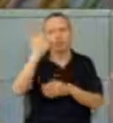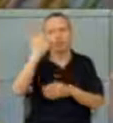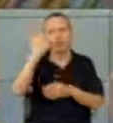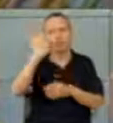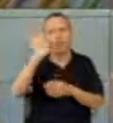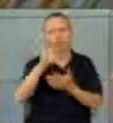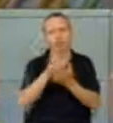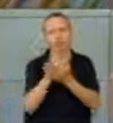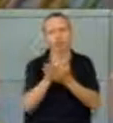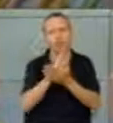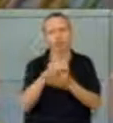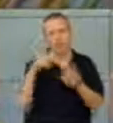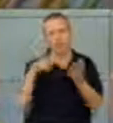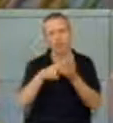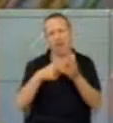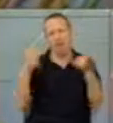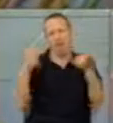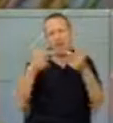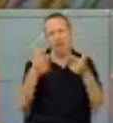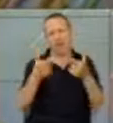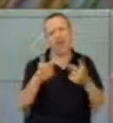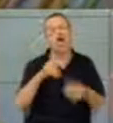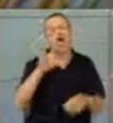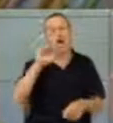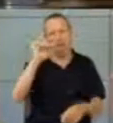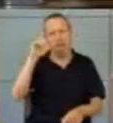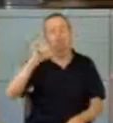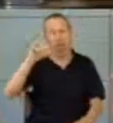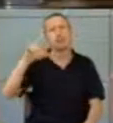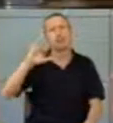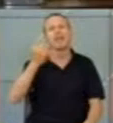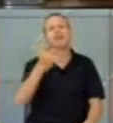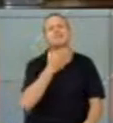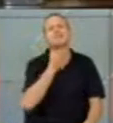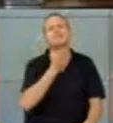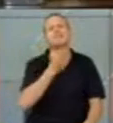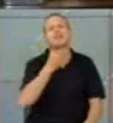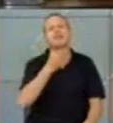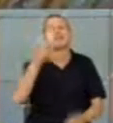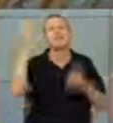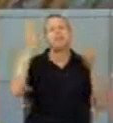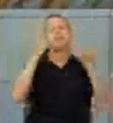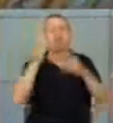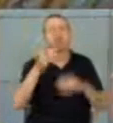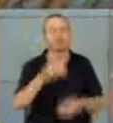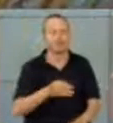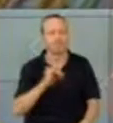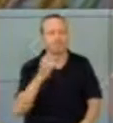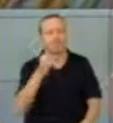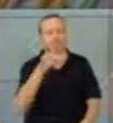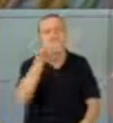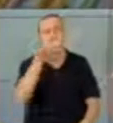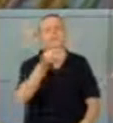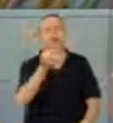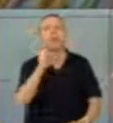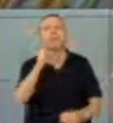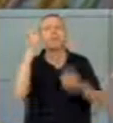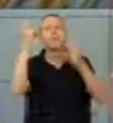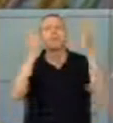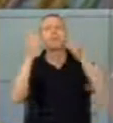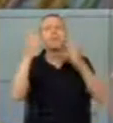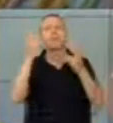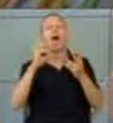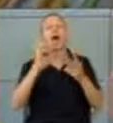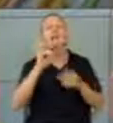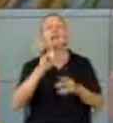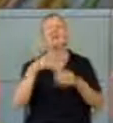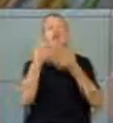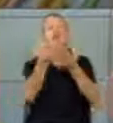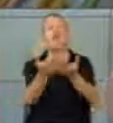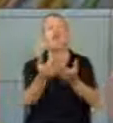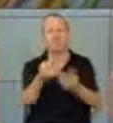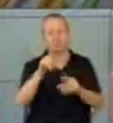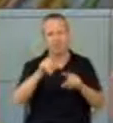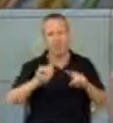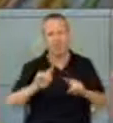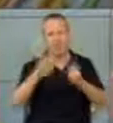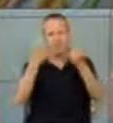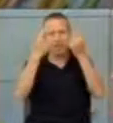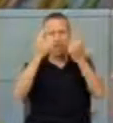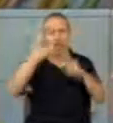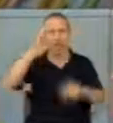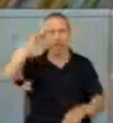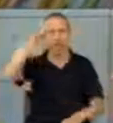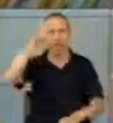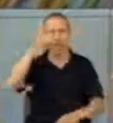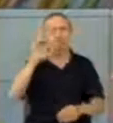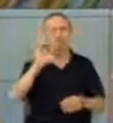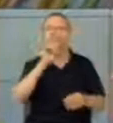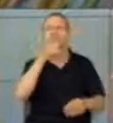זה ברור, הדברים ברורים. כן, גם אנשים כן צמאים למידע. השאלה איזה מידע ומי נותן אותו, זה מקרה ראשון